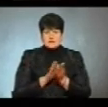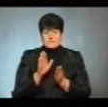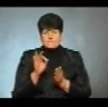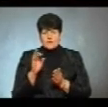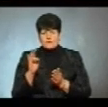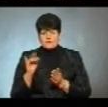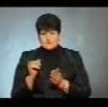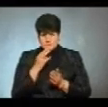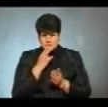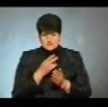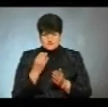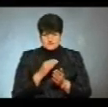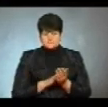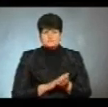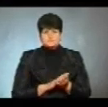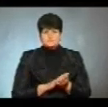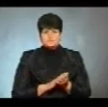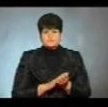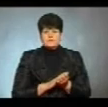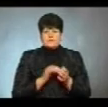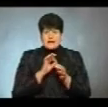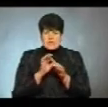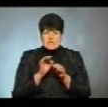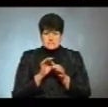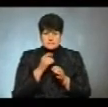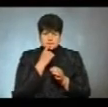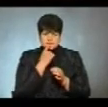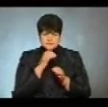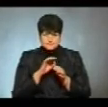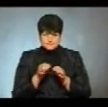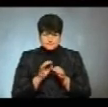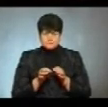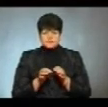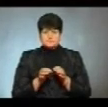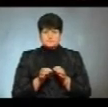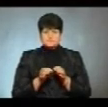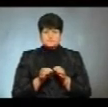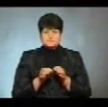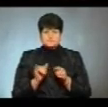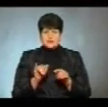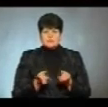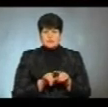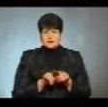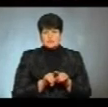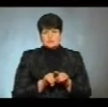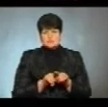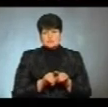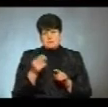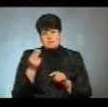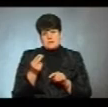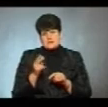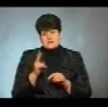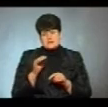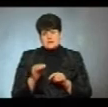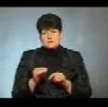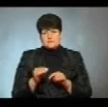цікава нова техніка. Різьба по шкарлупі яєчні – це теж дуже важка техніка. Ну і, відповідно, писанки, традиційні писанки